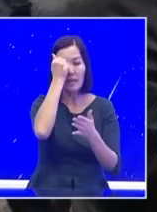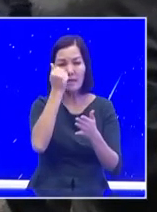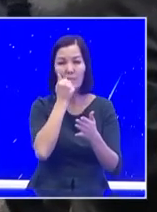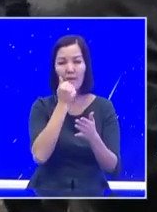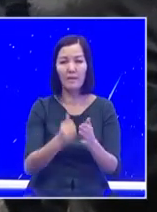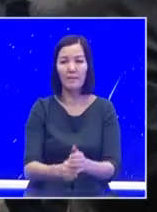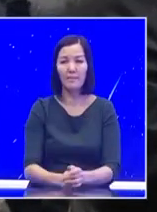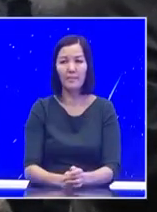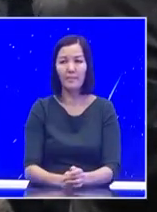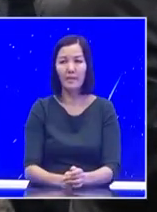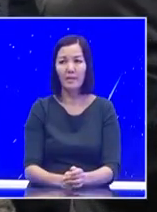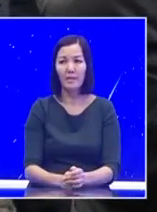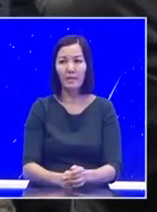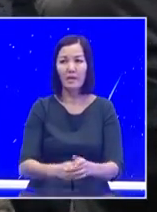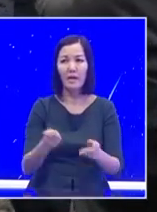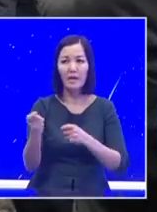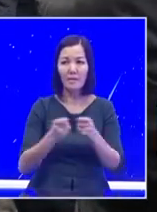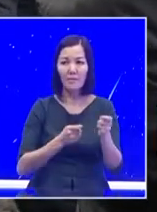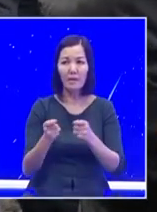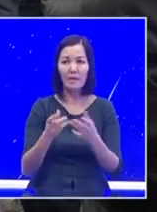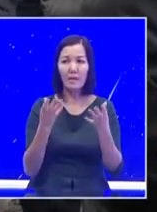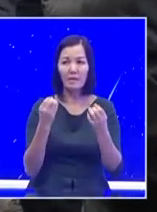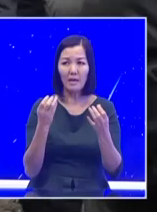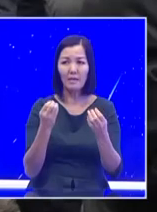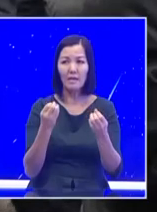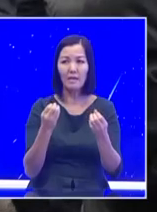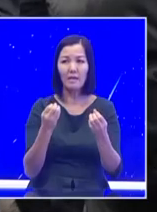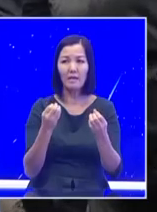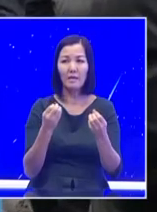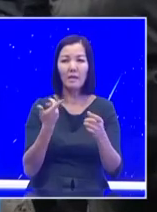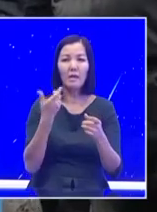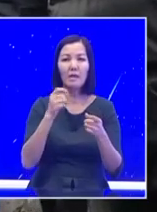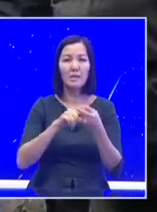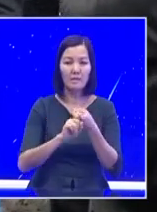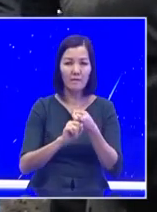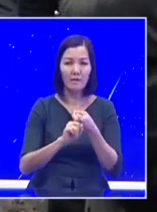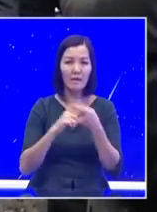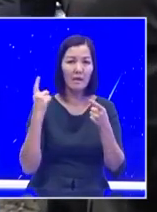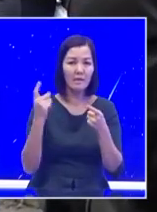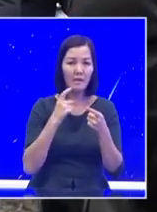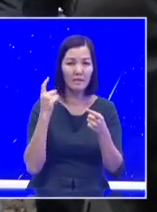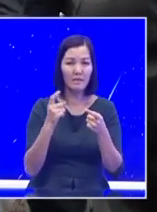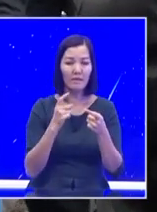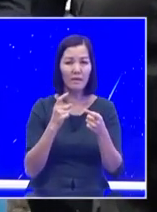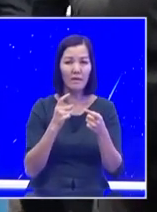айтамын. Мына акиматқа, тағы да қайталап айтам, газовый хозяйствоға, Дәулет